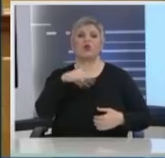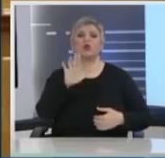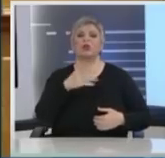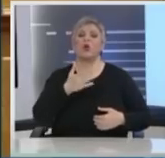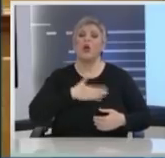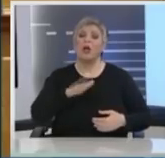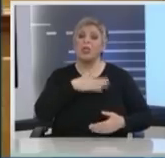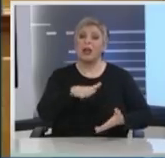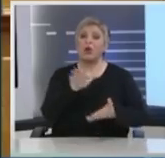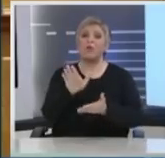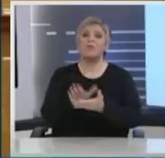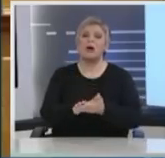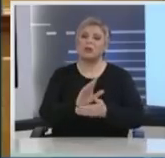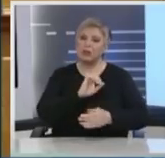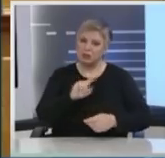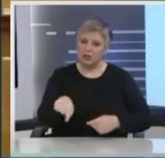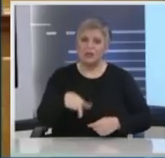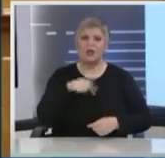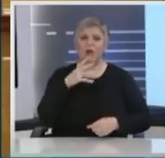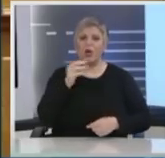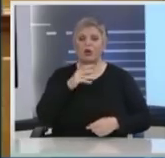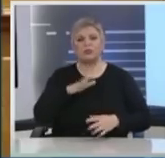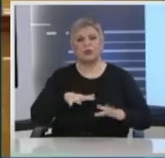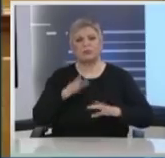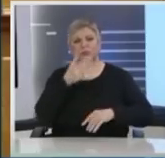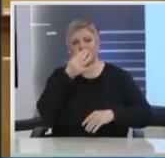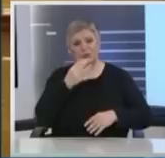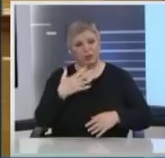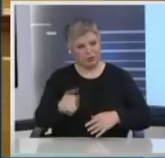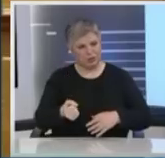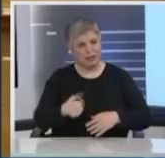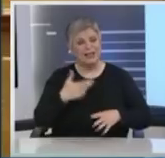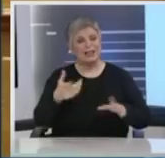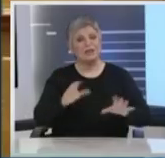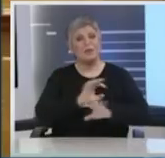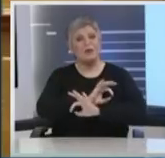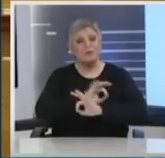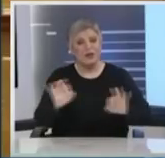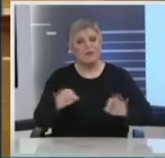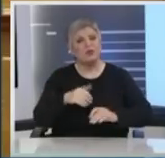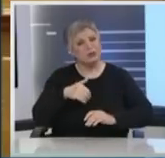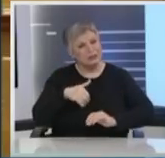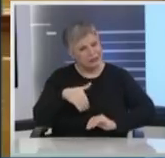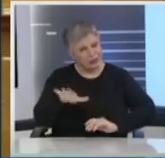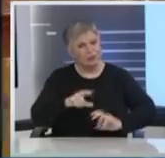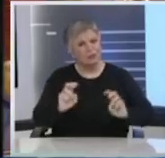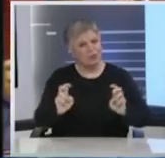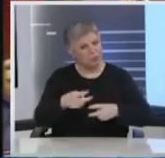να καταθέσει αυτή τη βρώμικη υπόθεση. Και είμαι βέβαιος ότι πολύ σύντομα θα υπάρχουν αποτελέσματα.